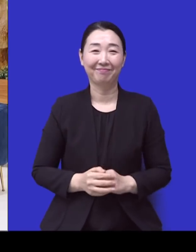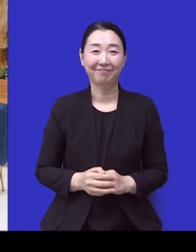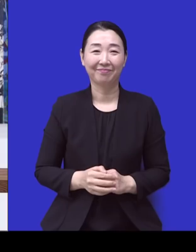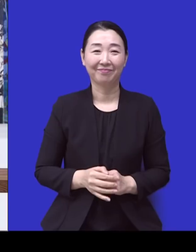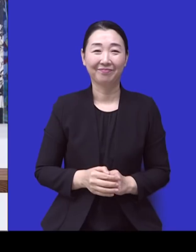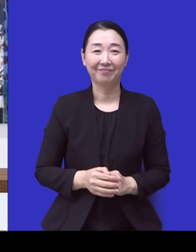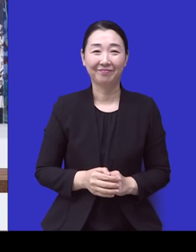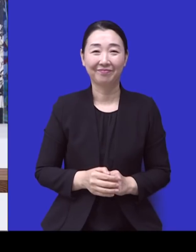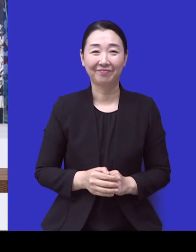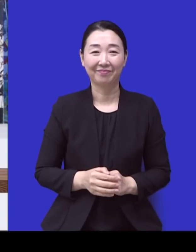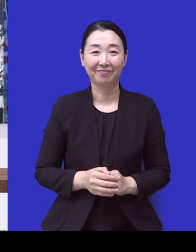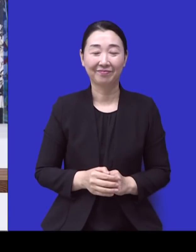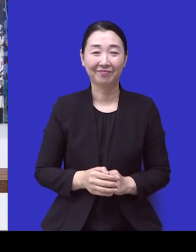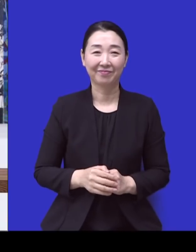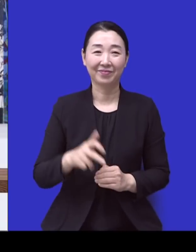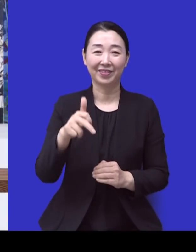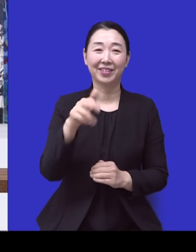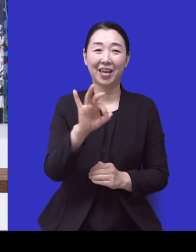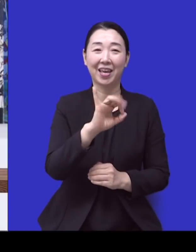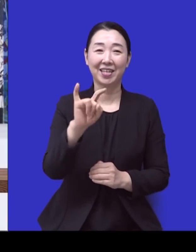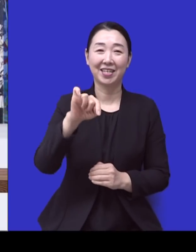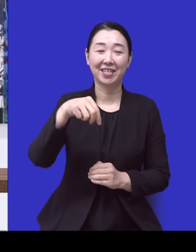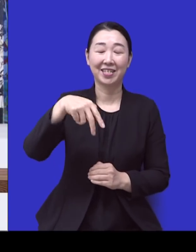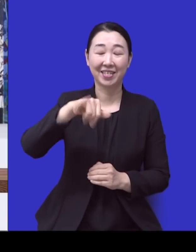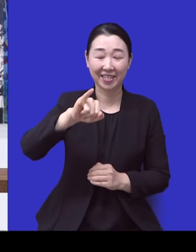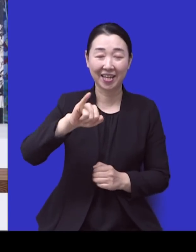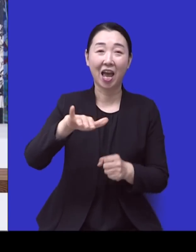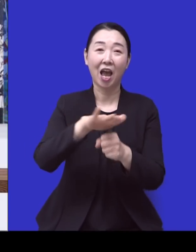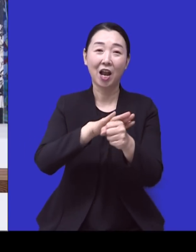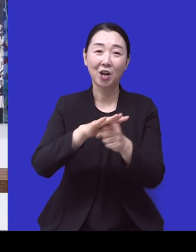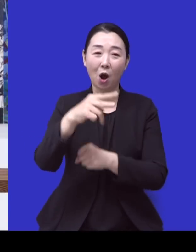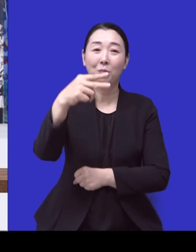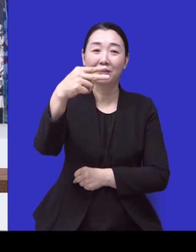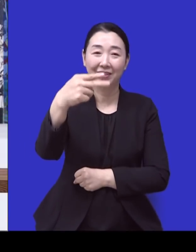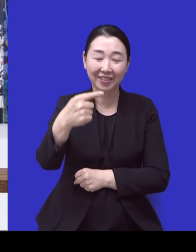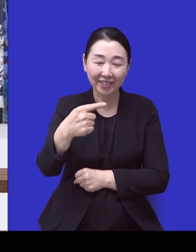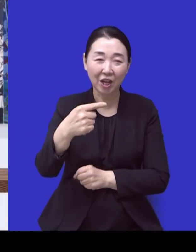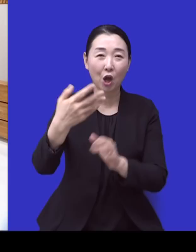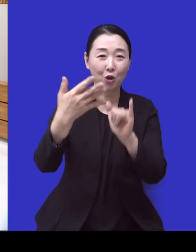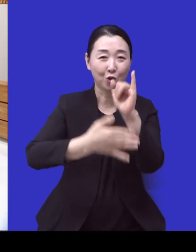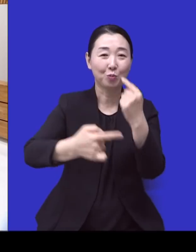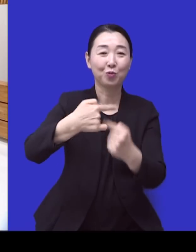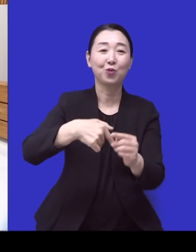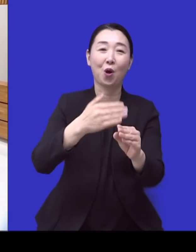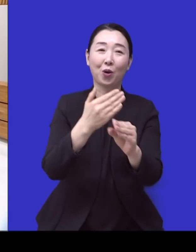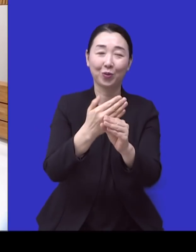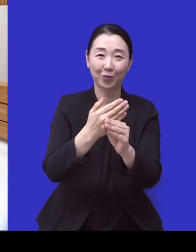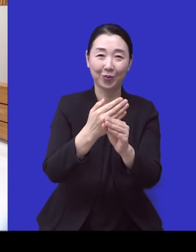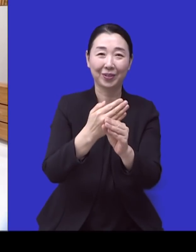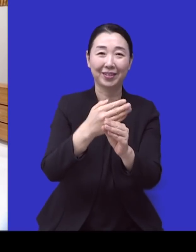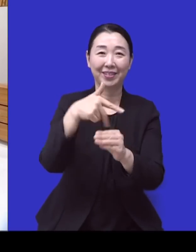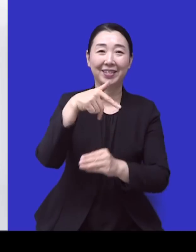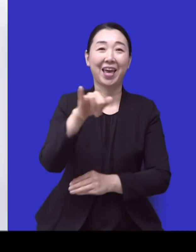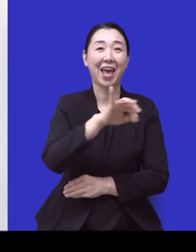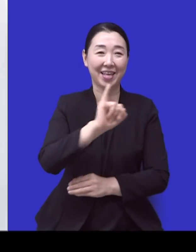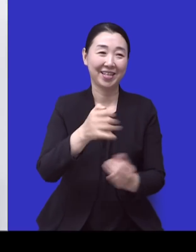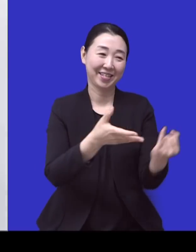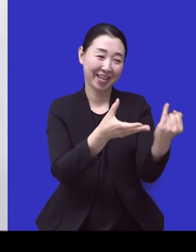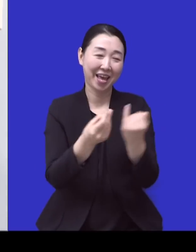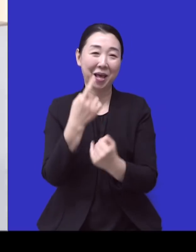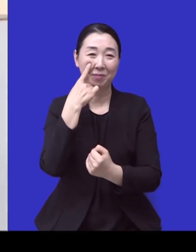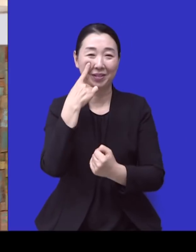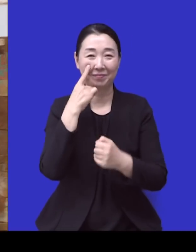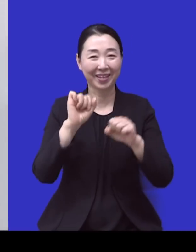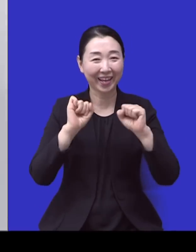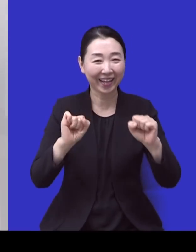듭니다. 자, 케이즐러브드 채널 운영 중인 유튜버 K자매님 모시겠습니다. 어서 오세요.